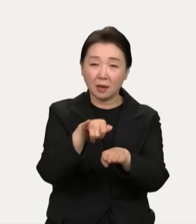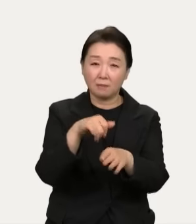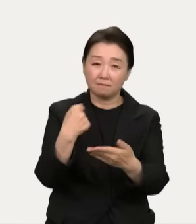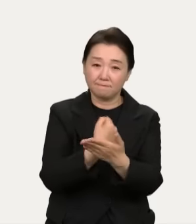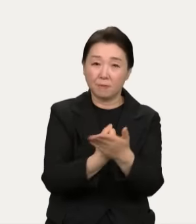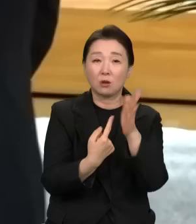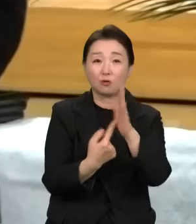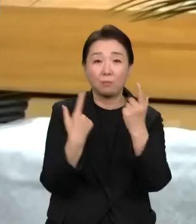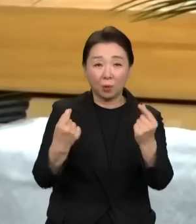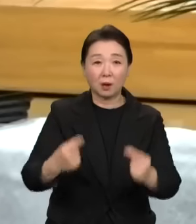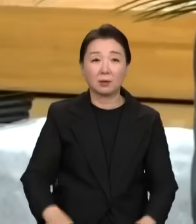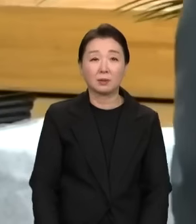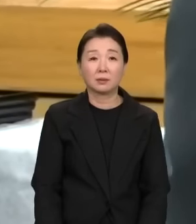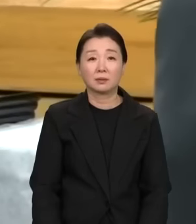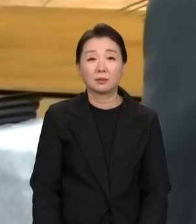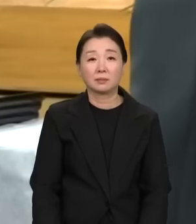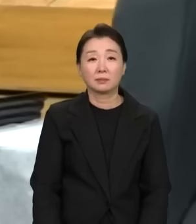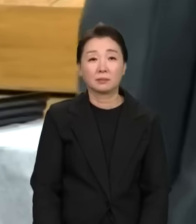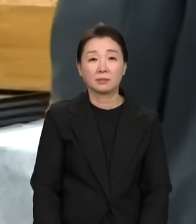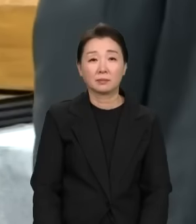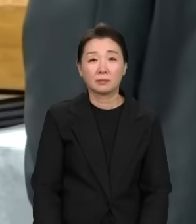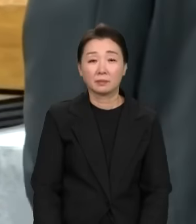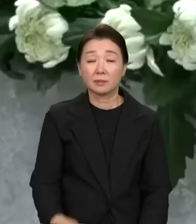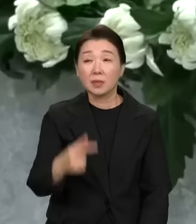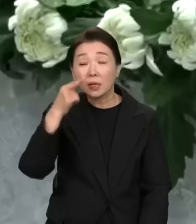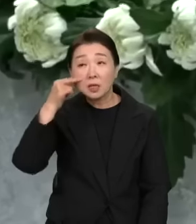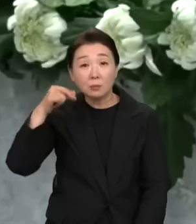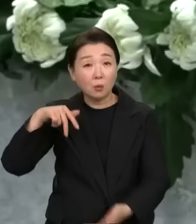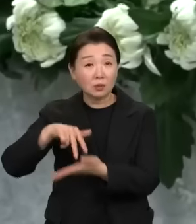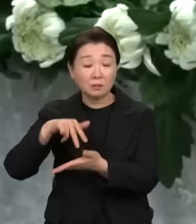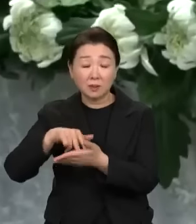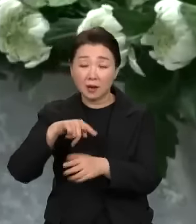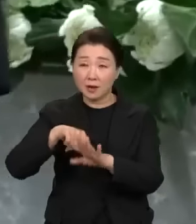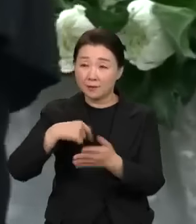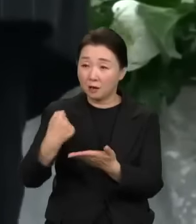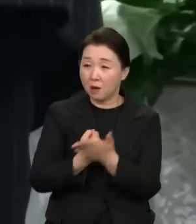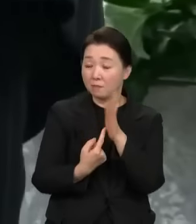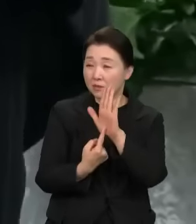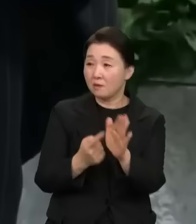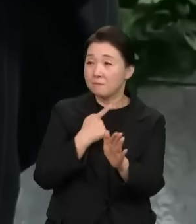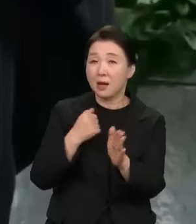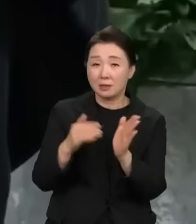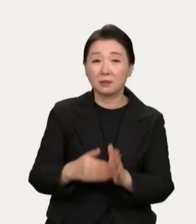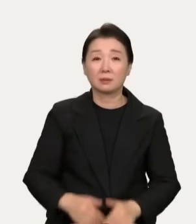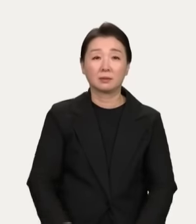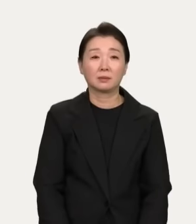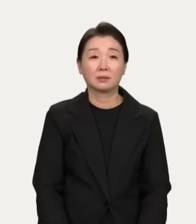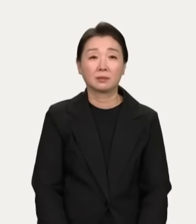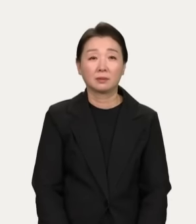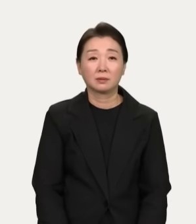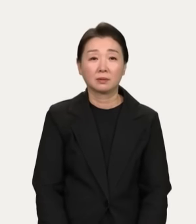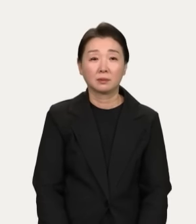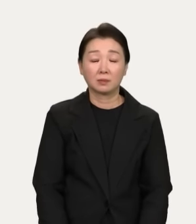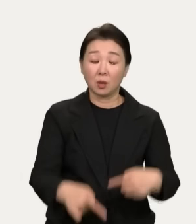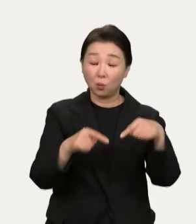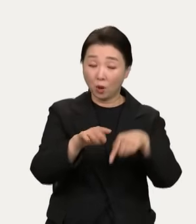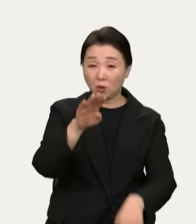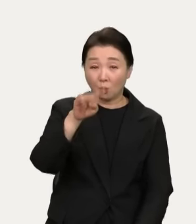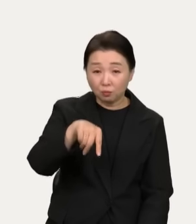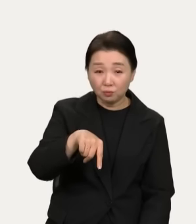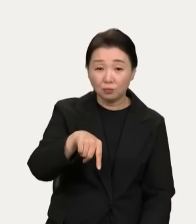것이었다고 밝혔습니다. 그러면서 이미 일본 측에 유감 표명을 했었다는 사실도 공개했습니다. 외교부는